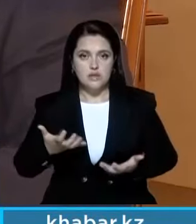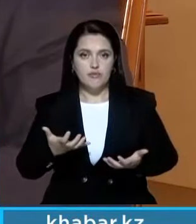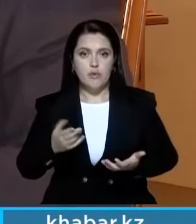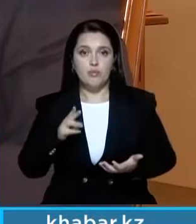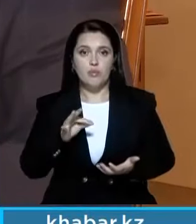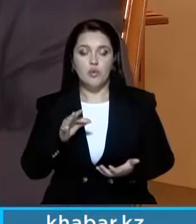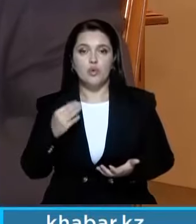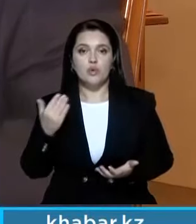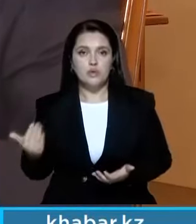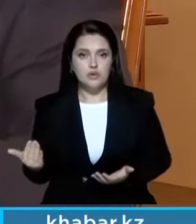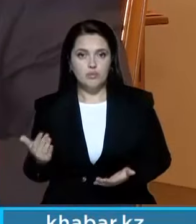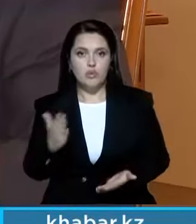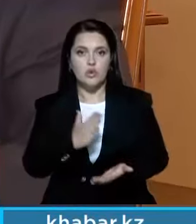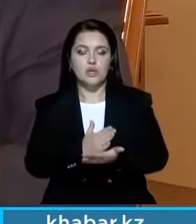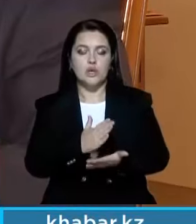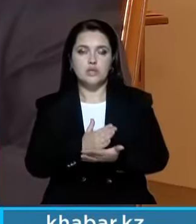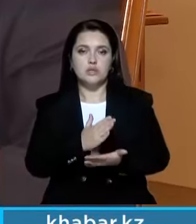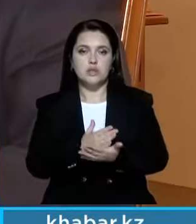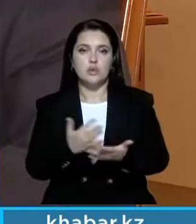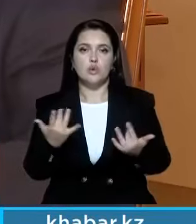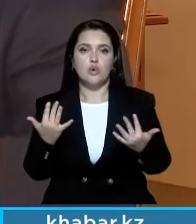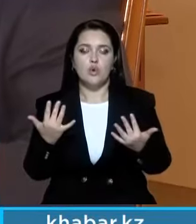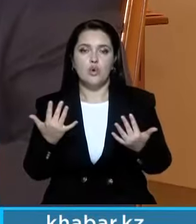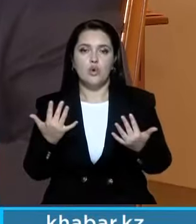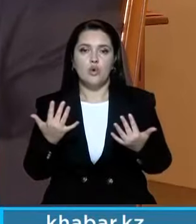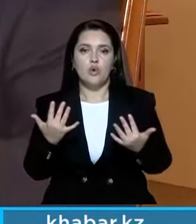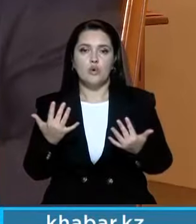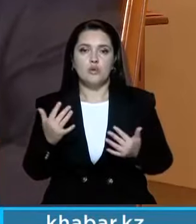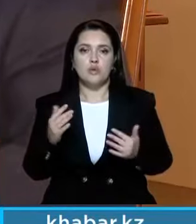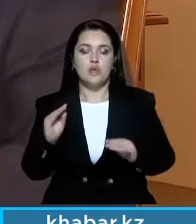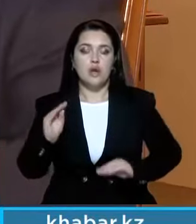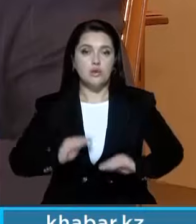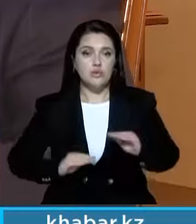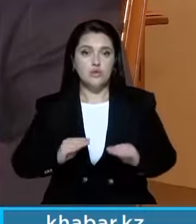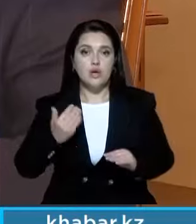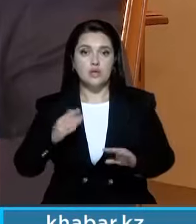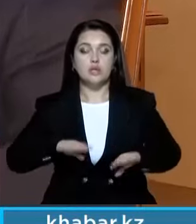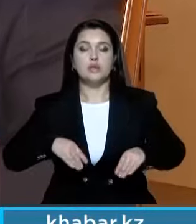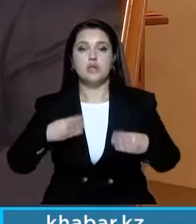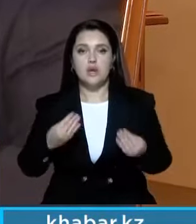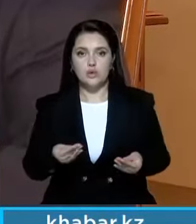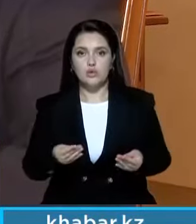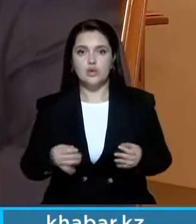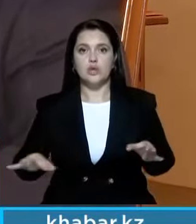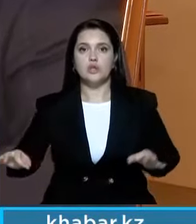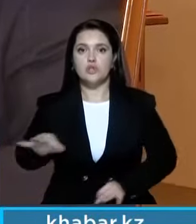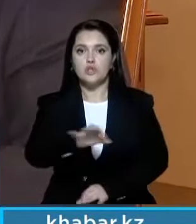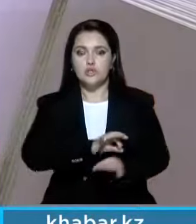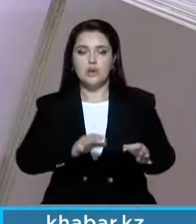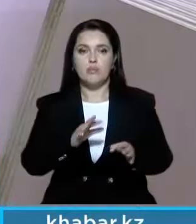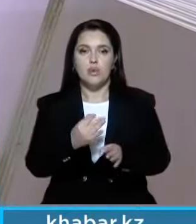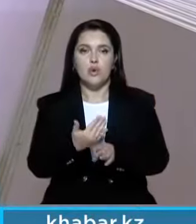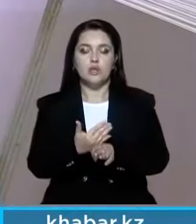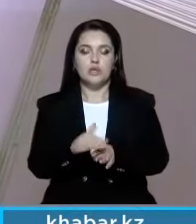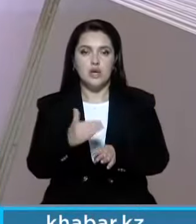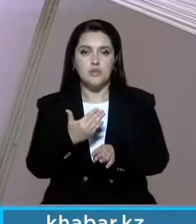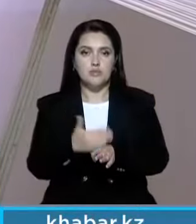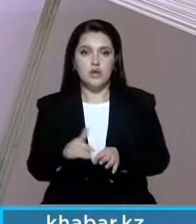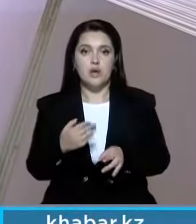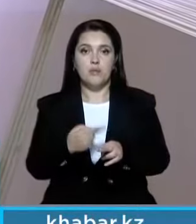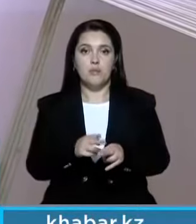нему есть нагрузки и конструктора. Они дают чертежи поэтапно. Тем не